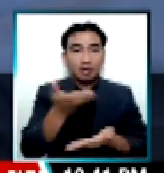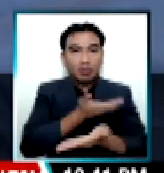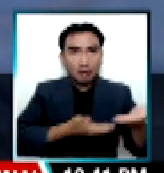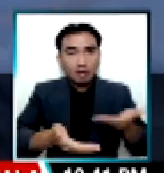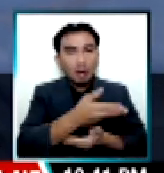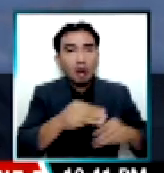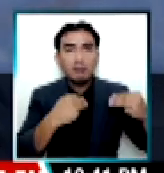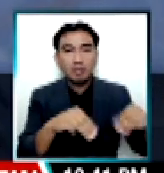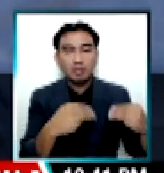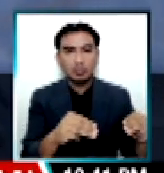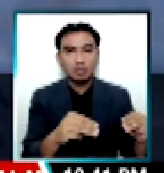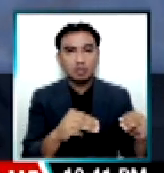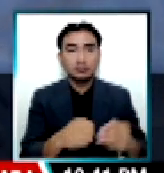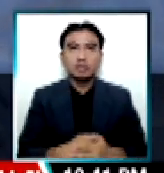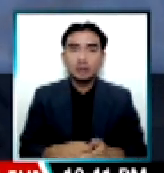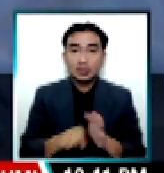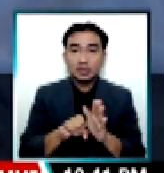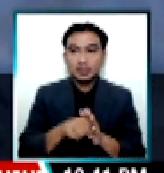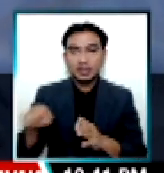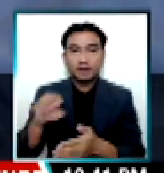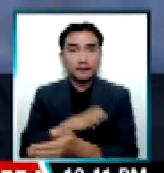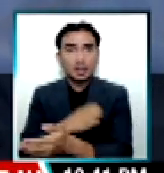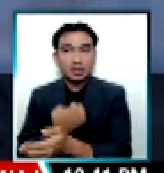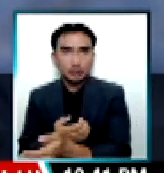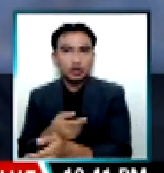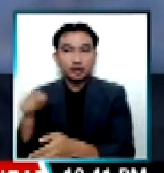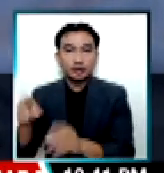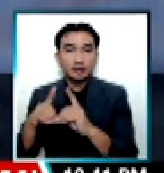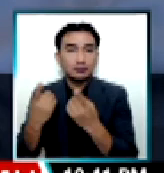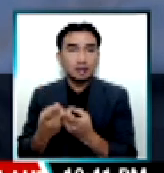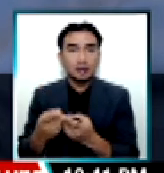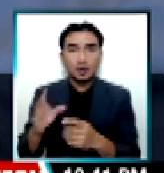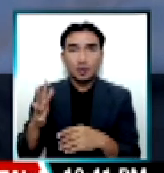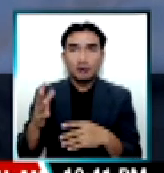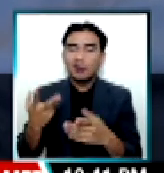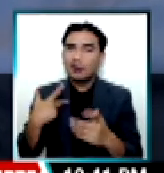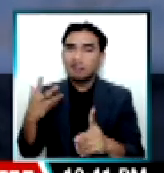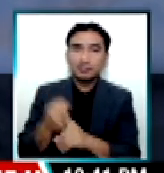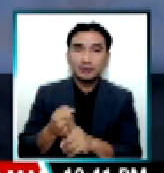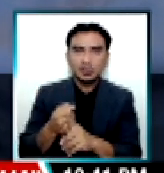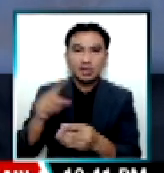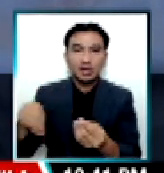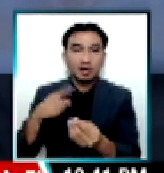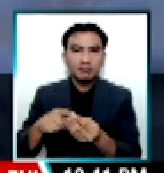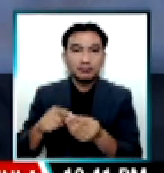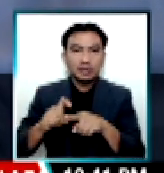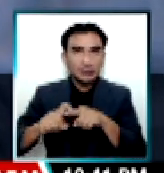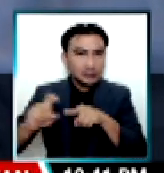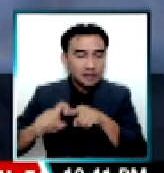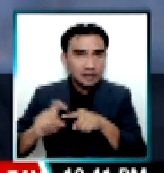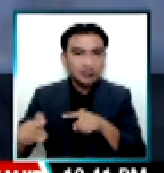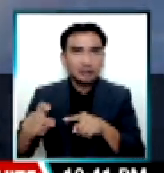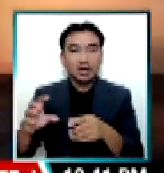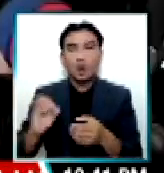sa, let's say, sa energy. Hindi ganun kabilis ang effect niyan, let's say, sa price ng electricity or sa price ng fuel. Hindi